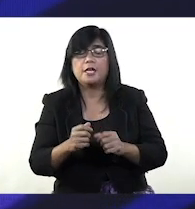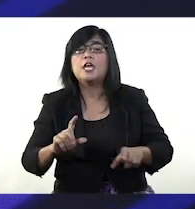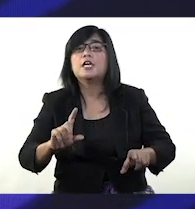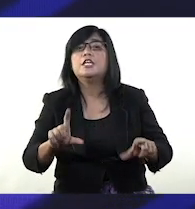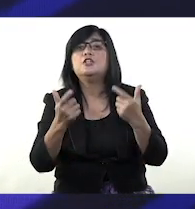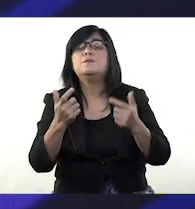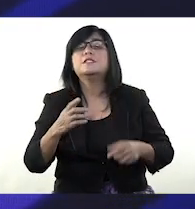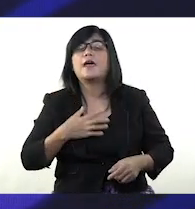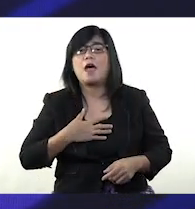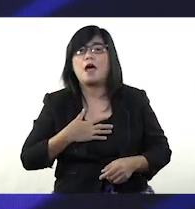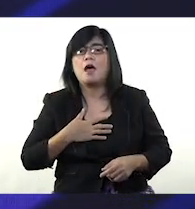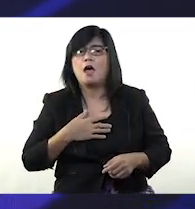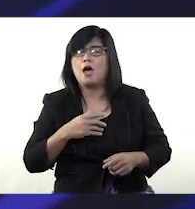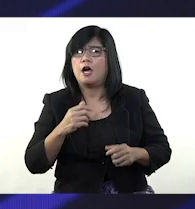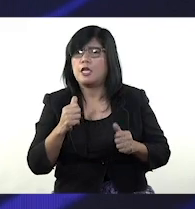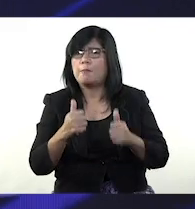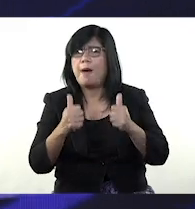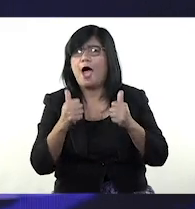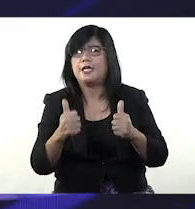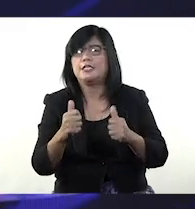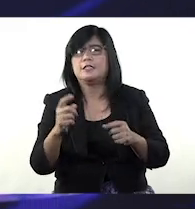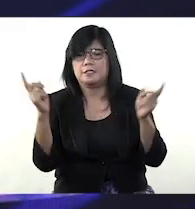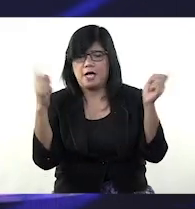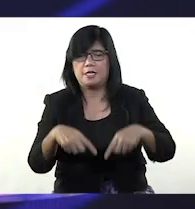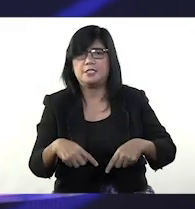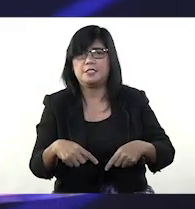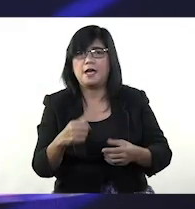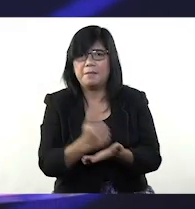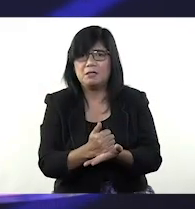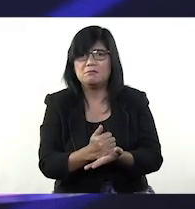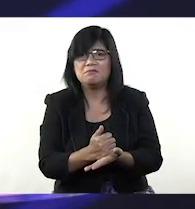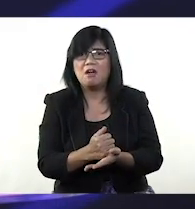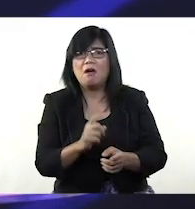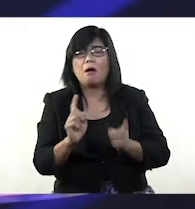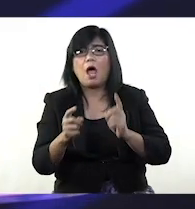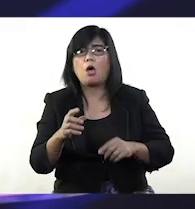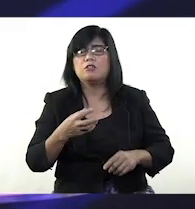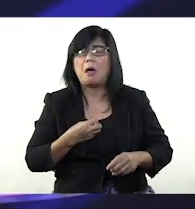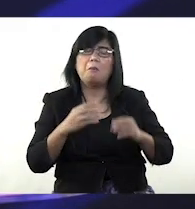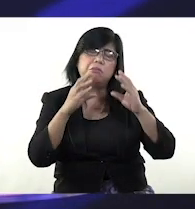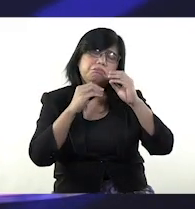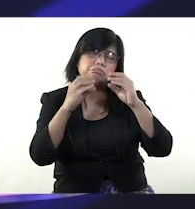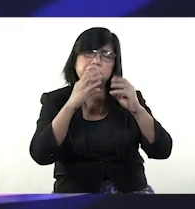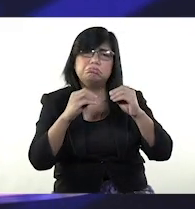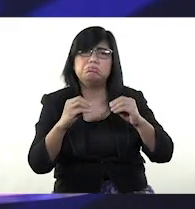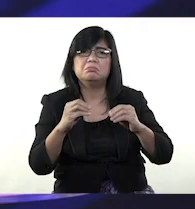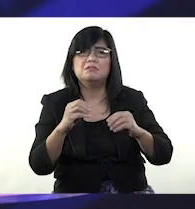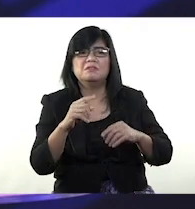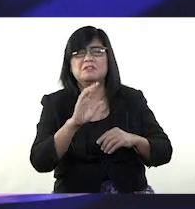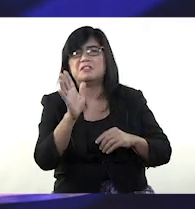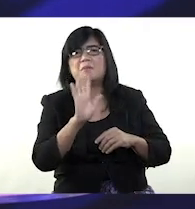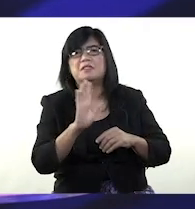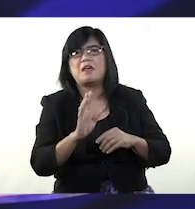sesat yang baik terjadi kalau kita cuma mengeluh Hai keluhan Suradi akan berbuat sesuatu